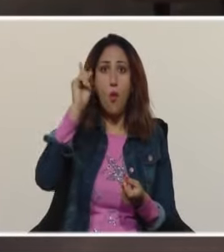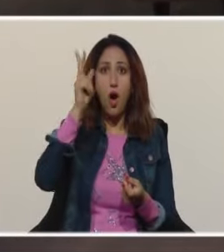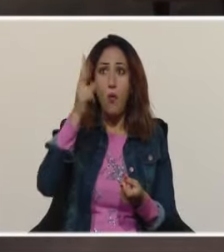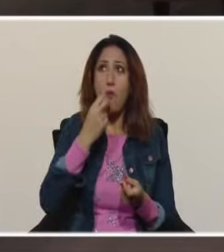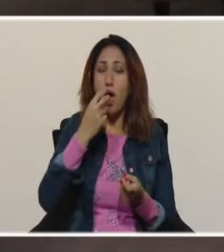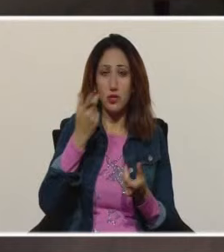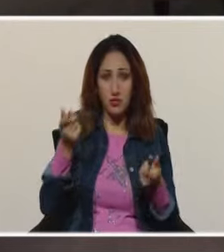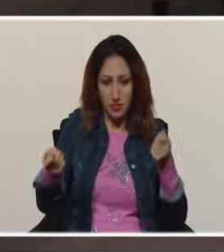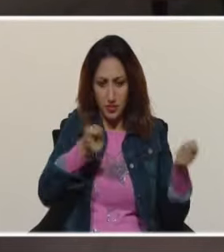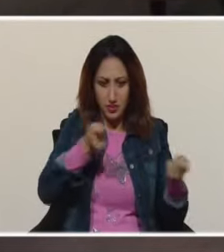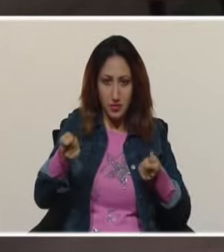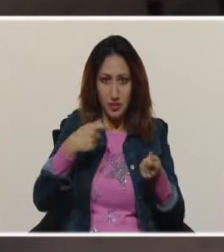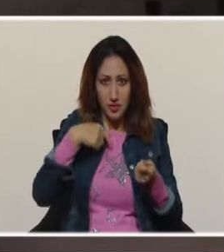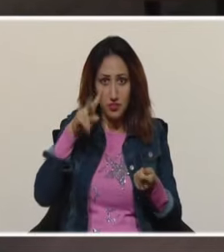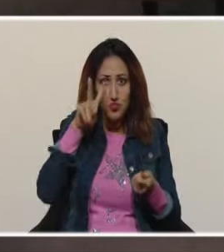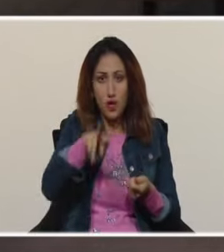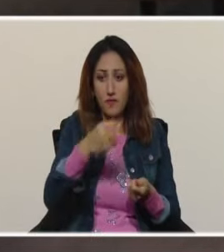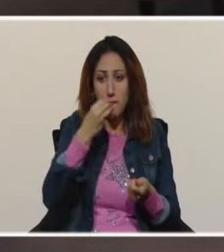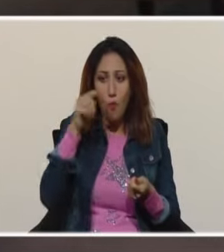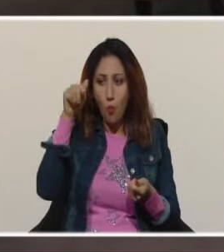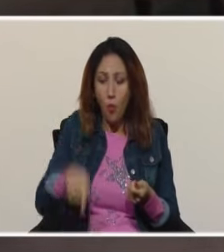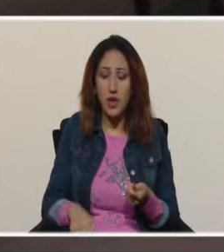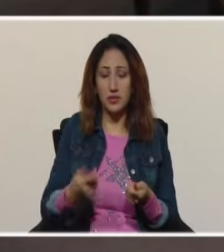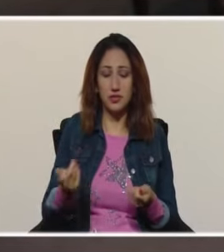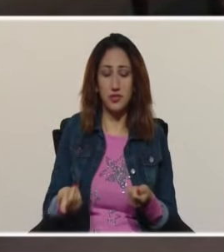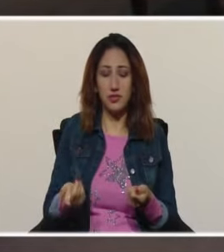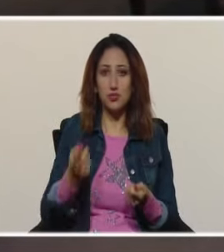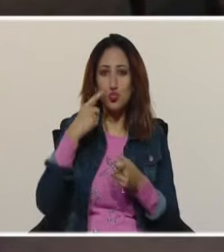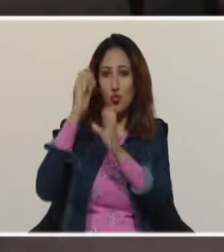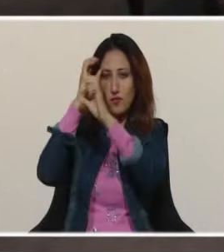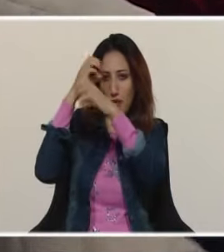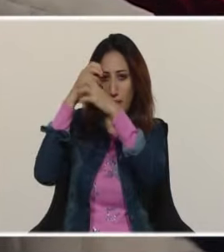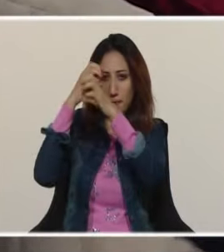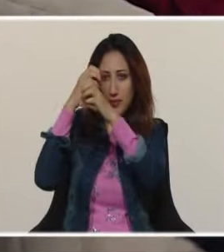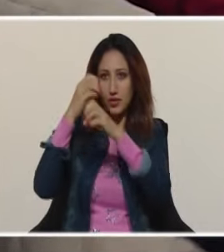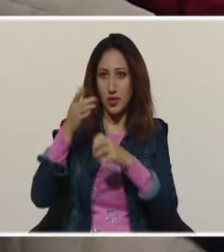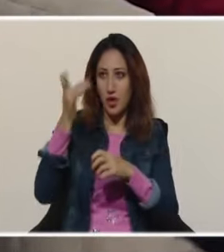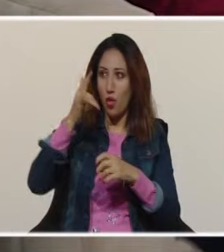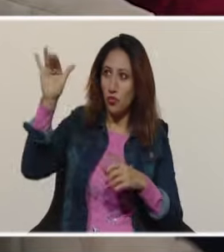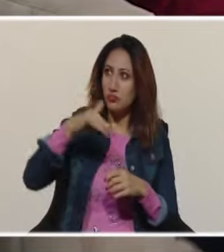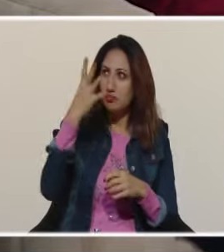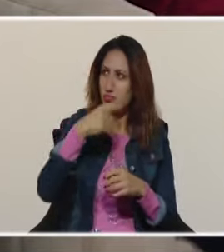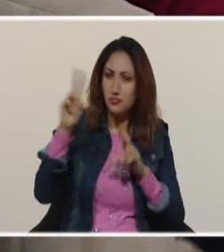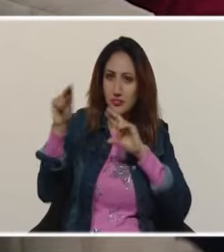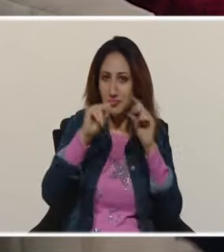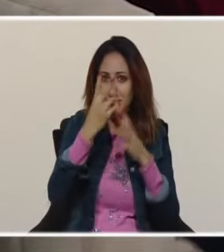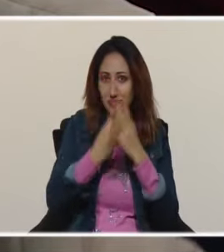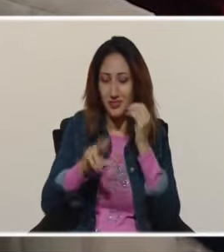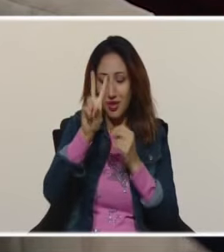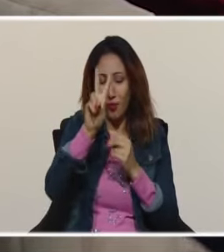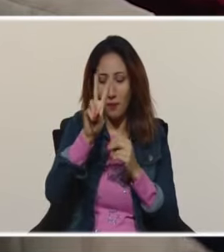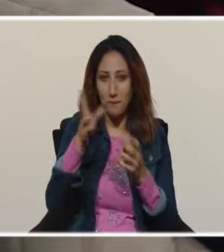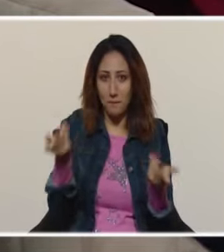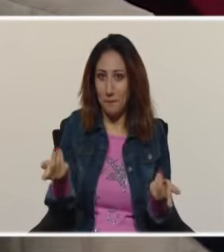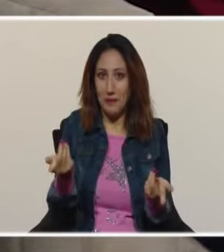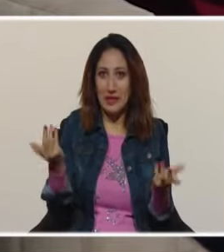انا، طب انا اعمل ايه حضرتك؟ هو لسه واكل والله. طب رجع الكاميرات. قام اخويا راح جاي قام باصص لنا كده، طب هو في